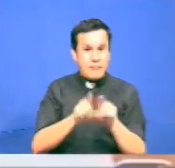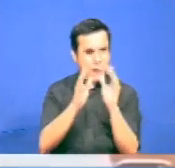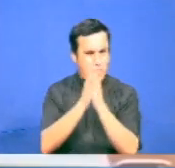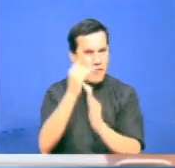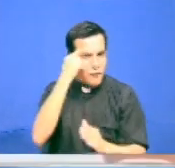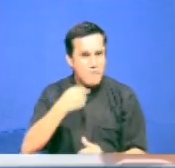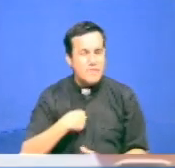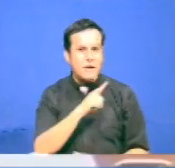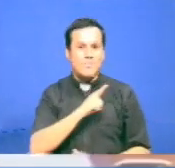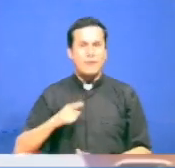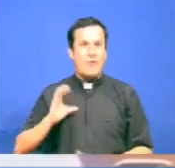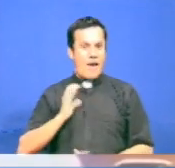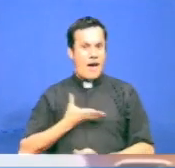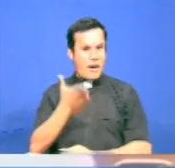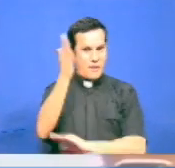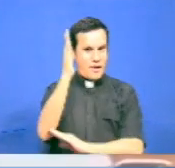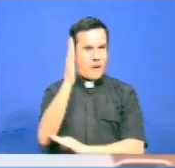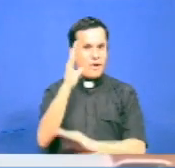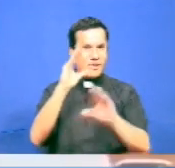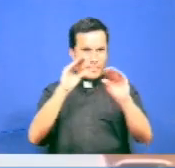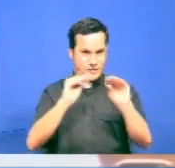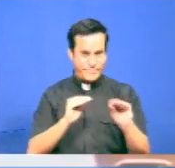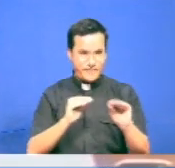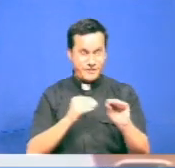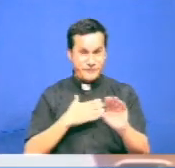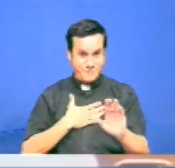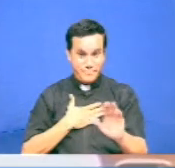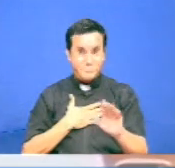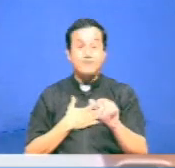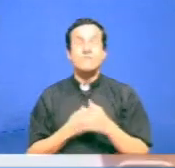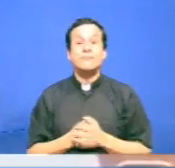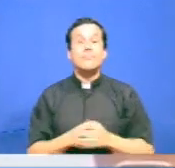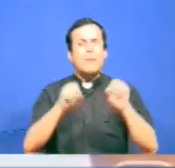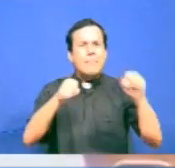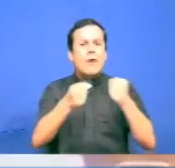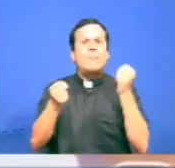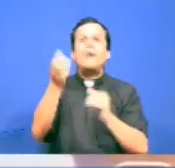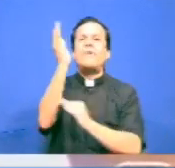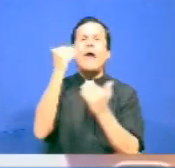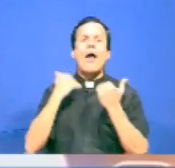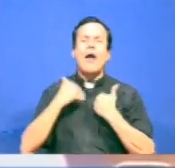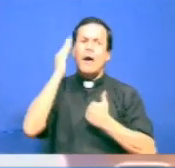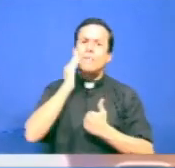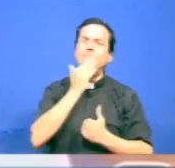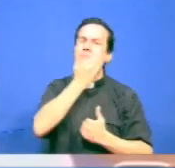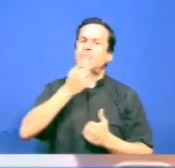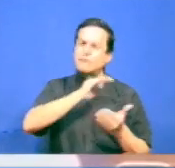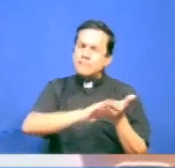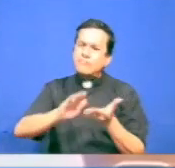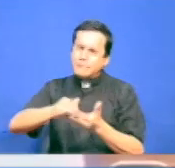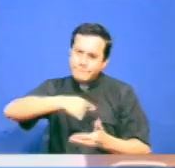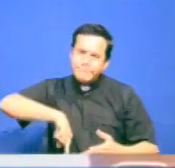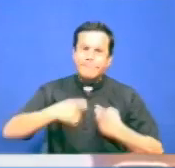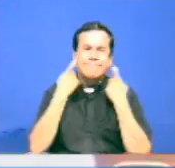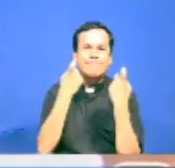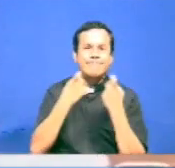nanyi ndugu zangu, niombeni kwa Bwana Mungu wetu. Mungu Mwenyezi atuhurumie, atusamehe dhambi zetu,